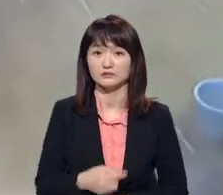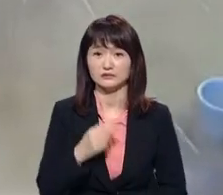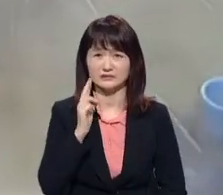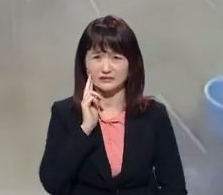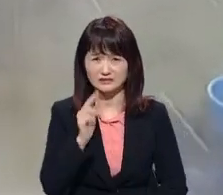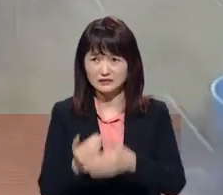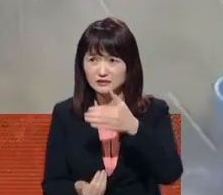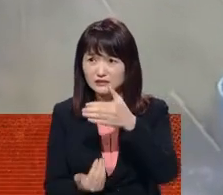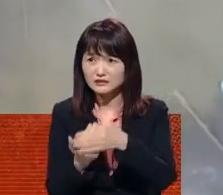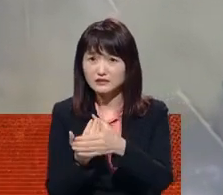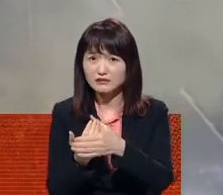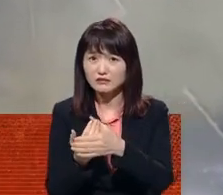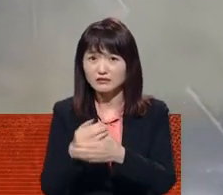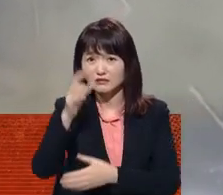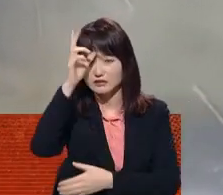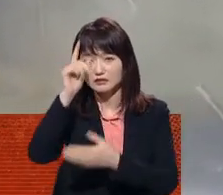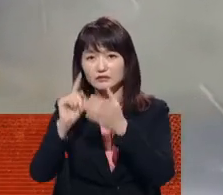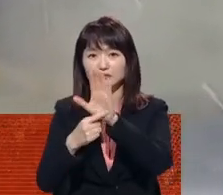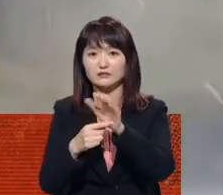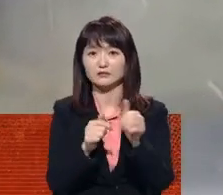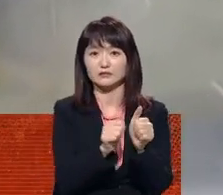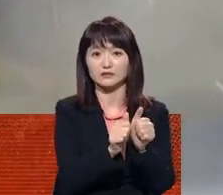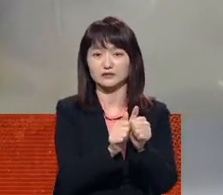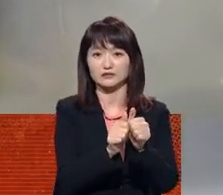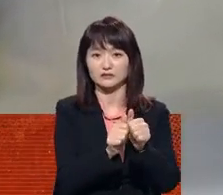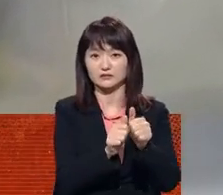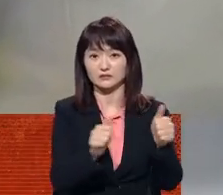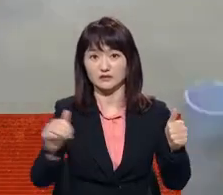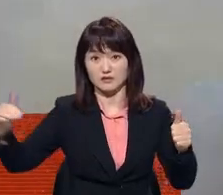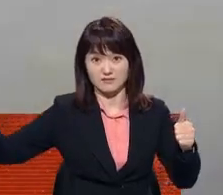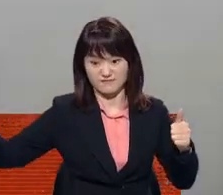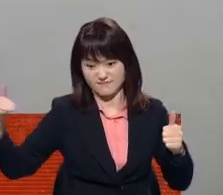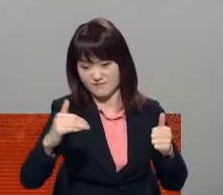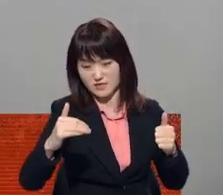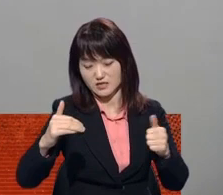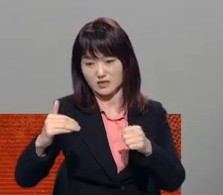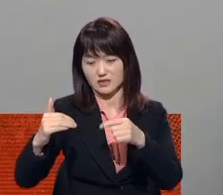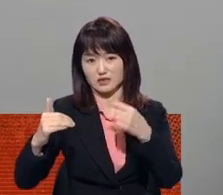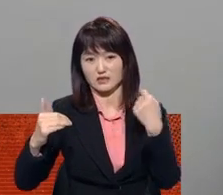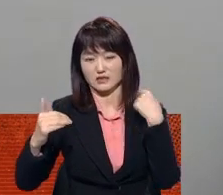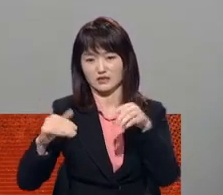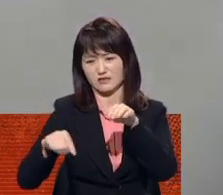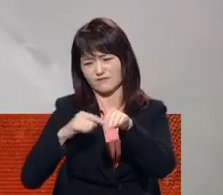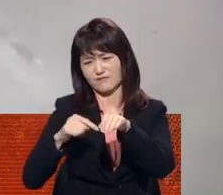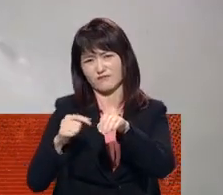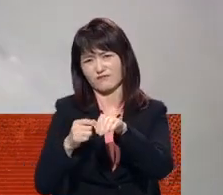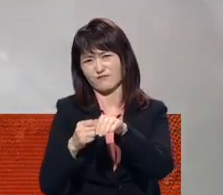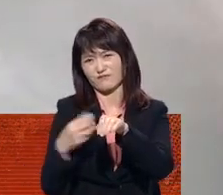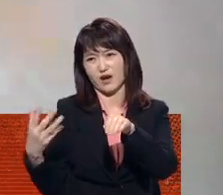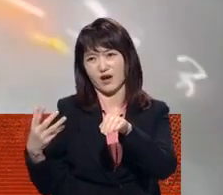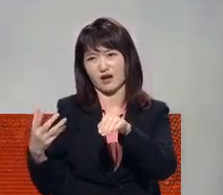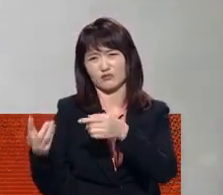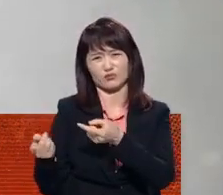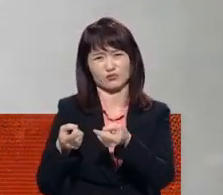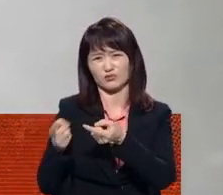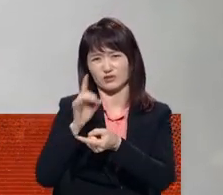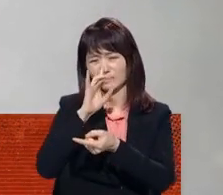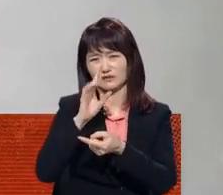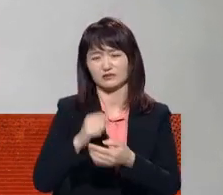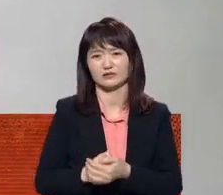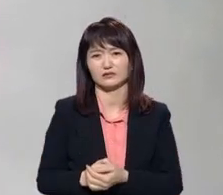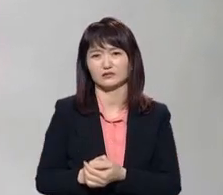정말 끔찍한 사고인데요 경찰에 따르면 남성들에게 돌진한 저 차량은 뒷바퀴가 폭발해서 제어가 안되는 상태였다고